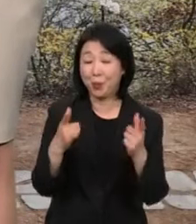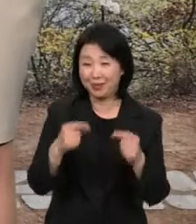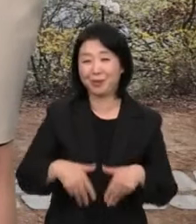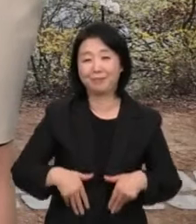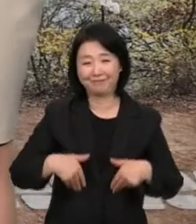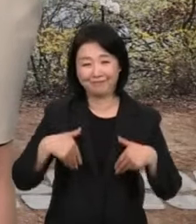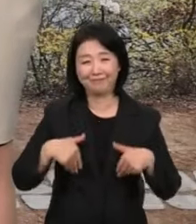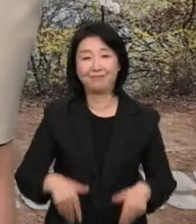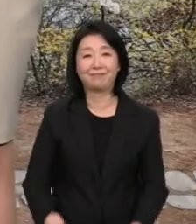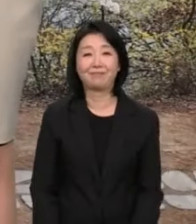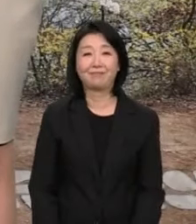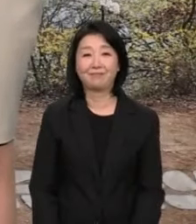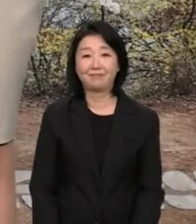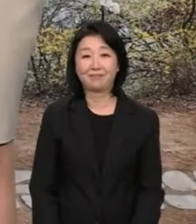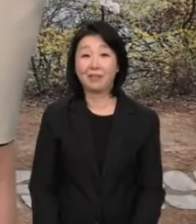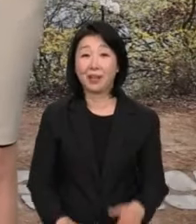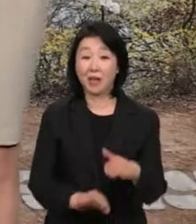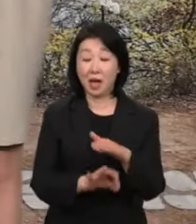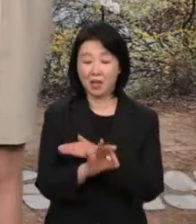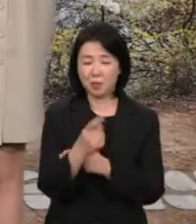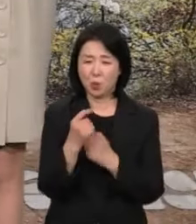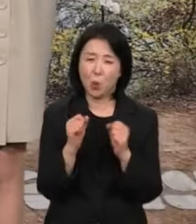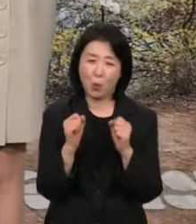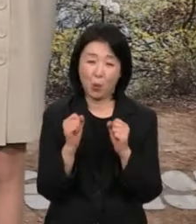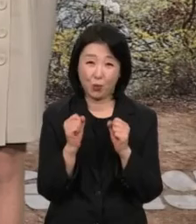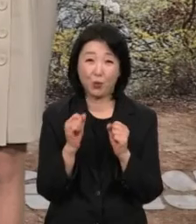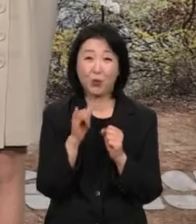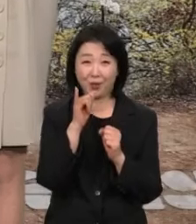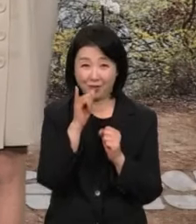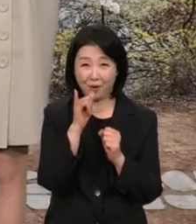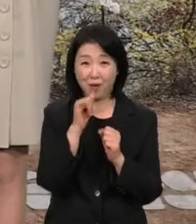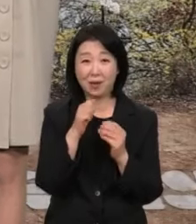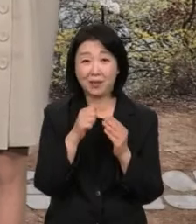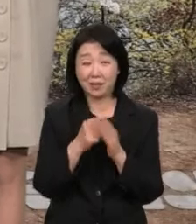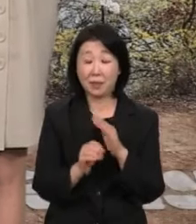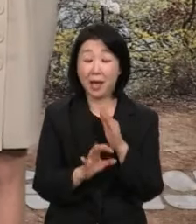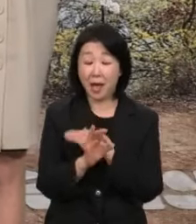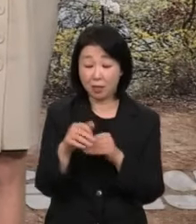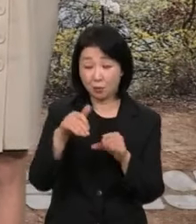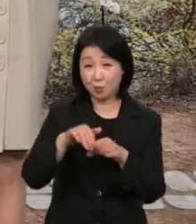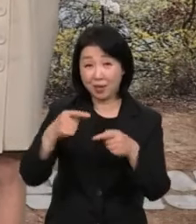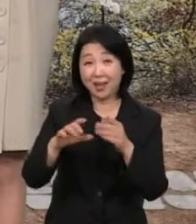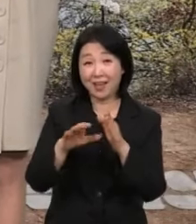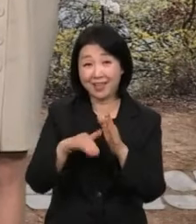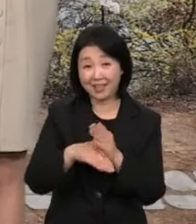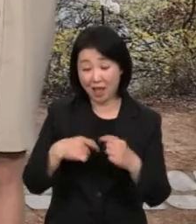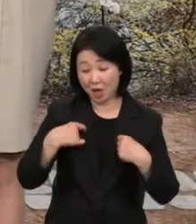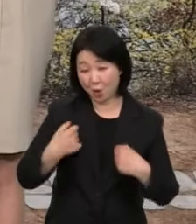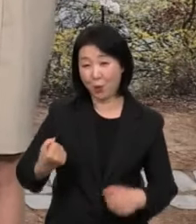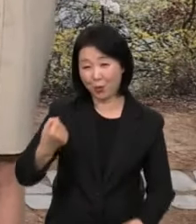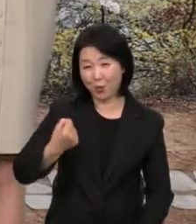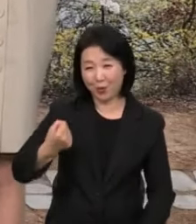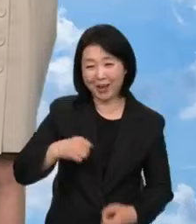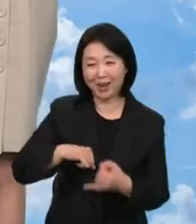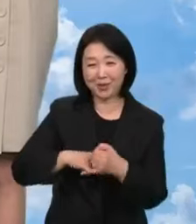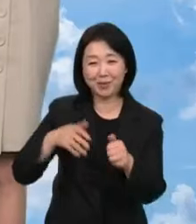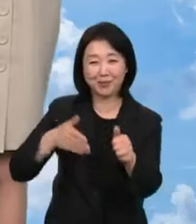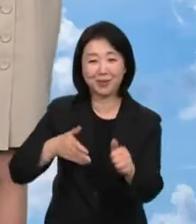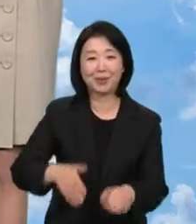오늘처럼 따스하겠는데요. 다만 아침에는 다소 쌀쌀하겠습니다. 이른 아침 투표장에 나서신다면 겉옷 챙기시기